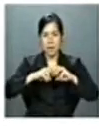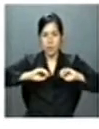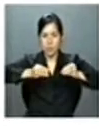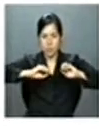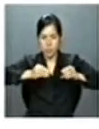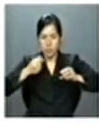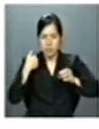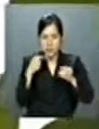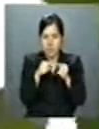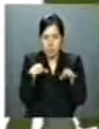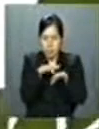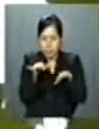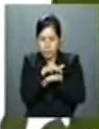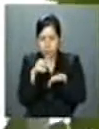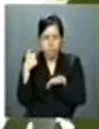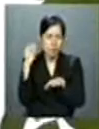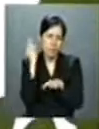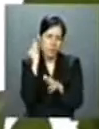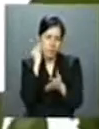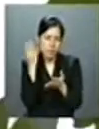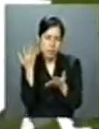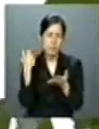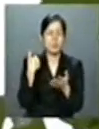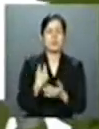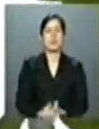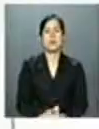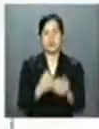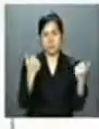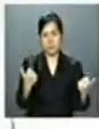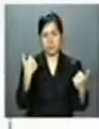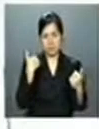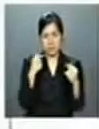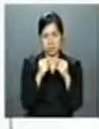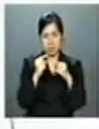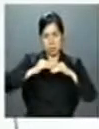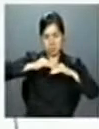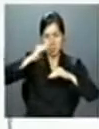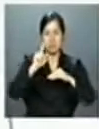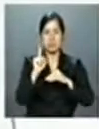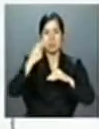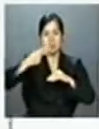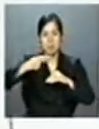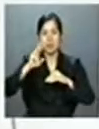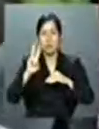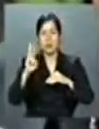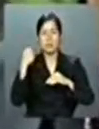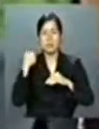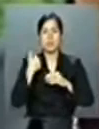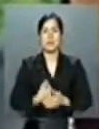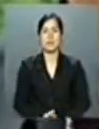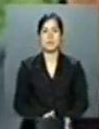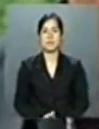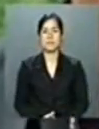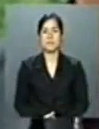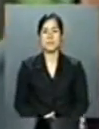ถานีส่งสัญญาณกระจายเสียงโดยใช้เครื่องส่งมากถึง 10,000 วัตต์และเสาส่งสูงถึง120เมตร นั่นหมายถึงว่